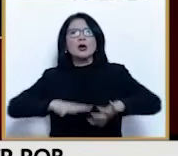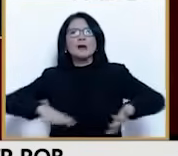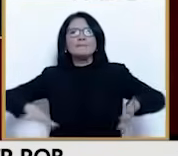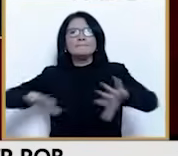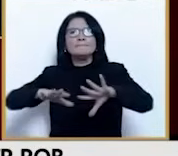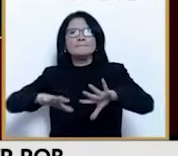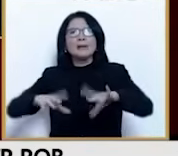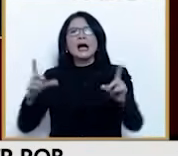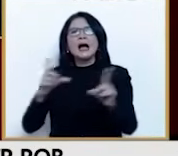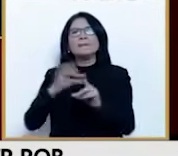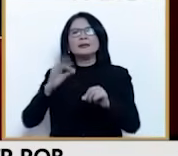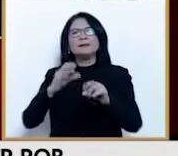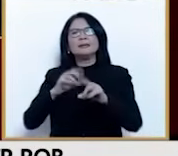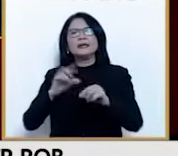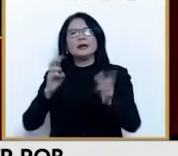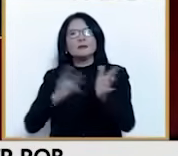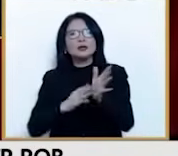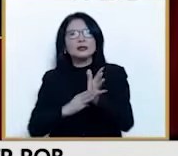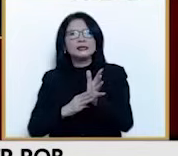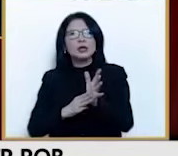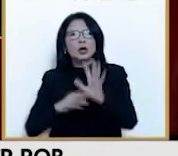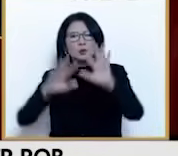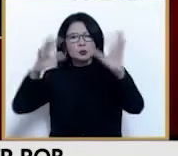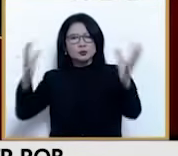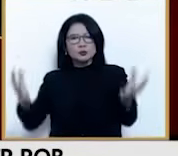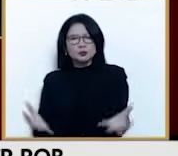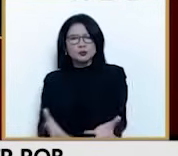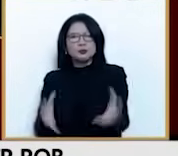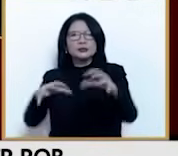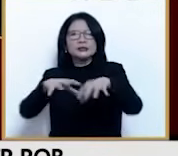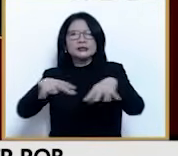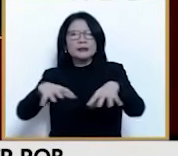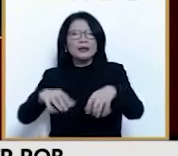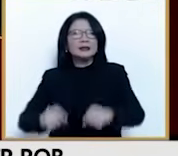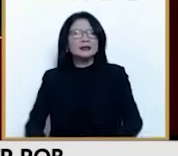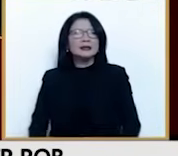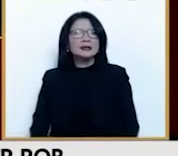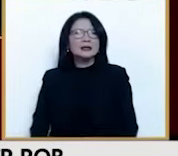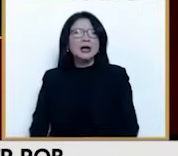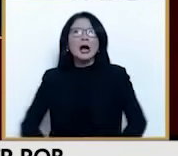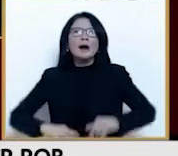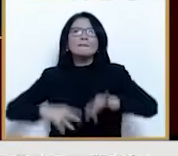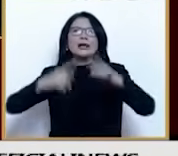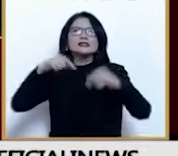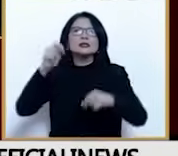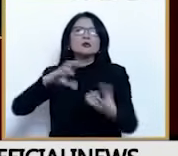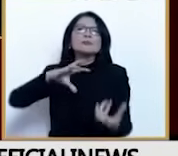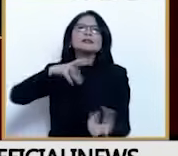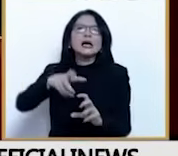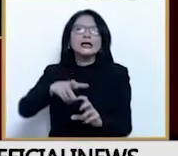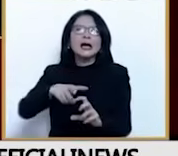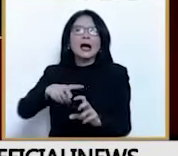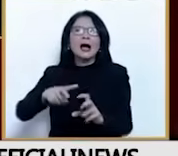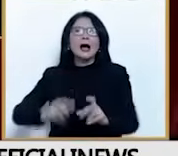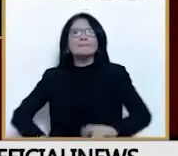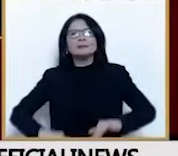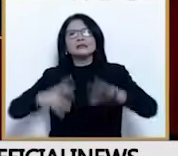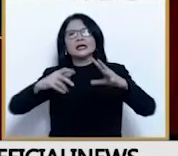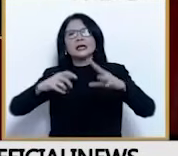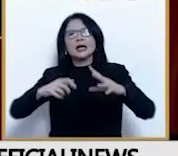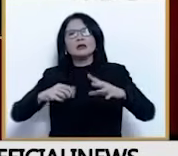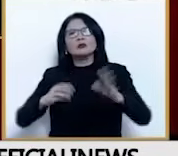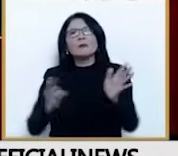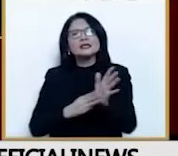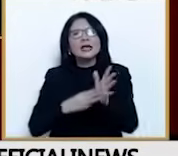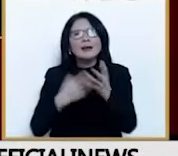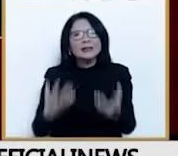Menyimpan air yang dikirim. Jangan setiap kali banjir kita menganggap bencana, setiap kali banjir kita menganggap